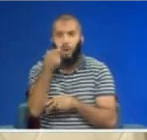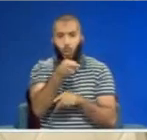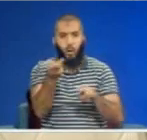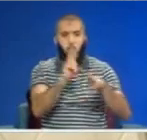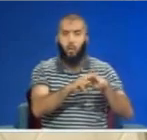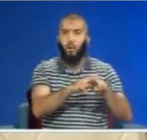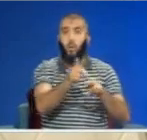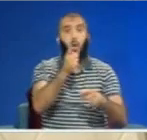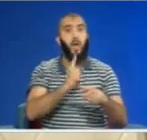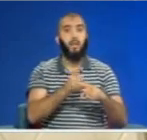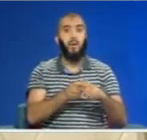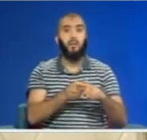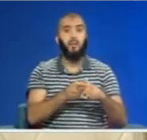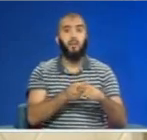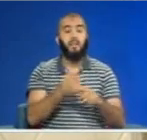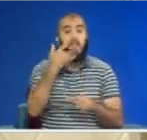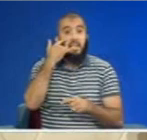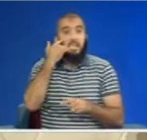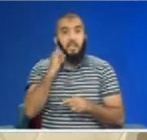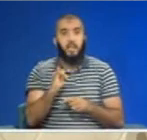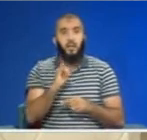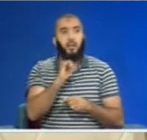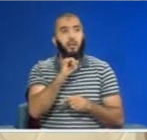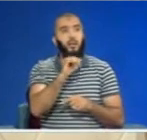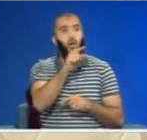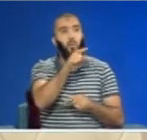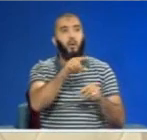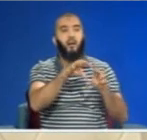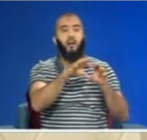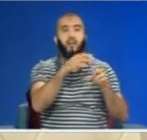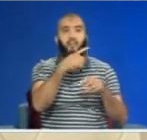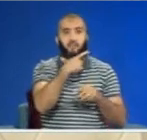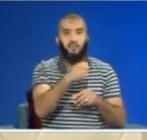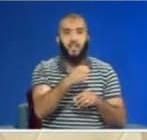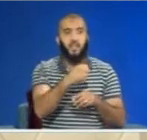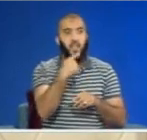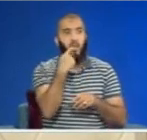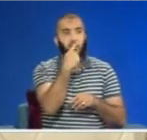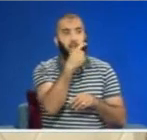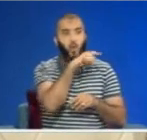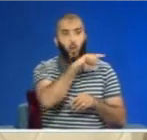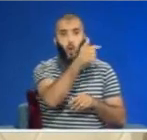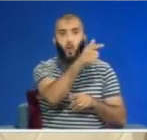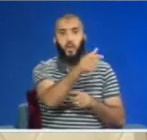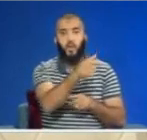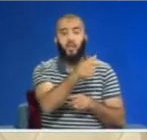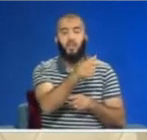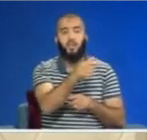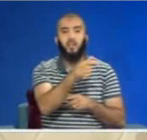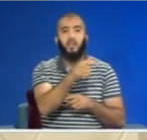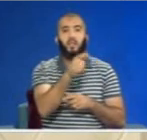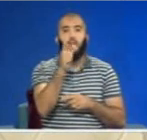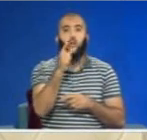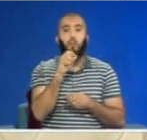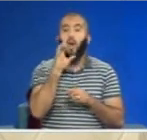خاطئ. فالأولاد إذا لم يعني رفض أن يعطيهم حقوقهم، إذا تنازلوا وسمحوا هذا أخوهم